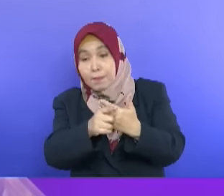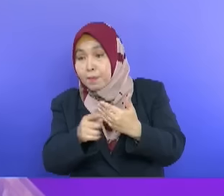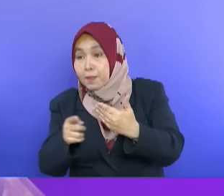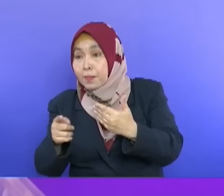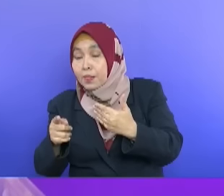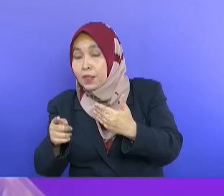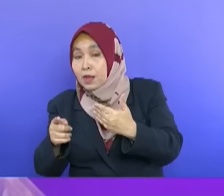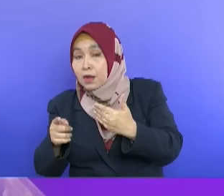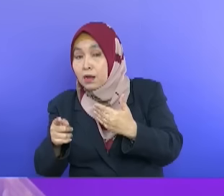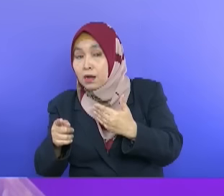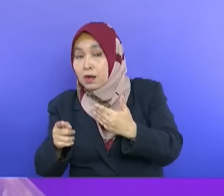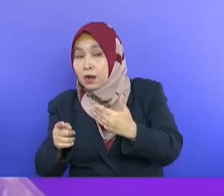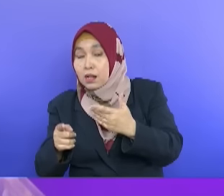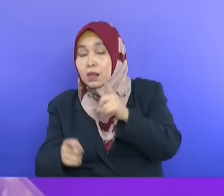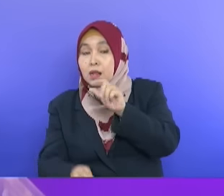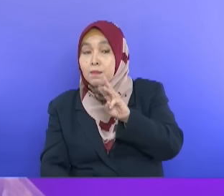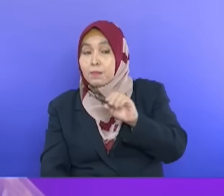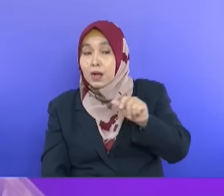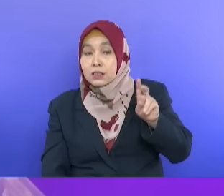kita